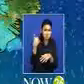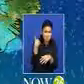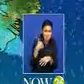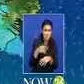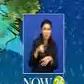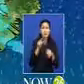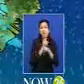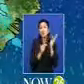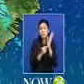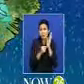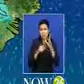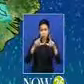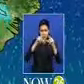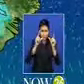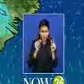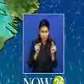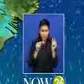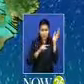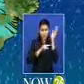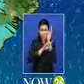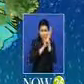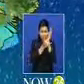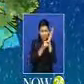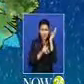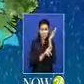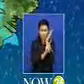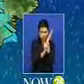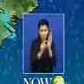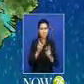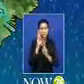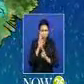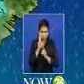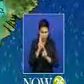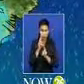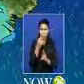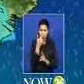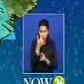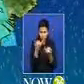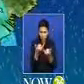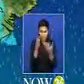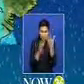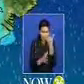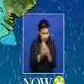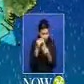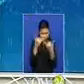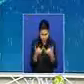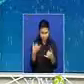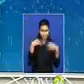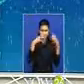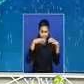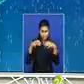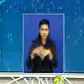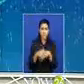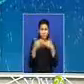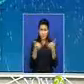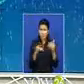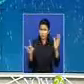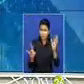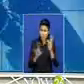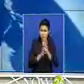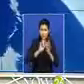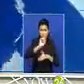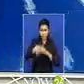เช่นเพชรบูรณ์รวมถึงจันทบุรีและจังหวัดตราดจะคงต้องเฝ้าระวังไปตลอดจนช่วงของสัปดาห์นี้ครับปิดท้ายกันที่สภาพอากาศ